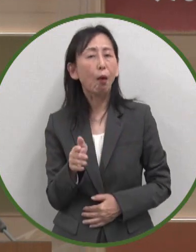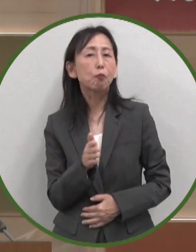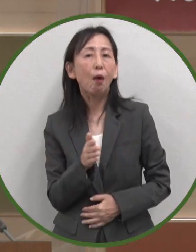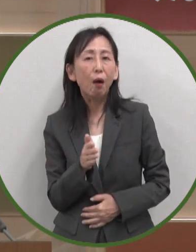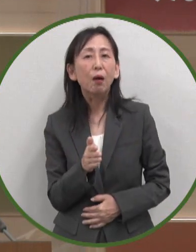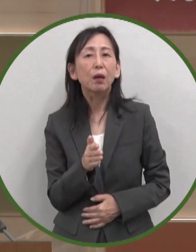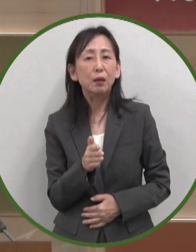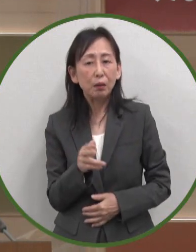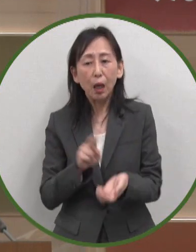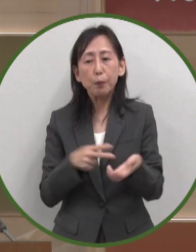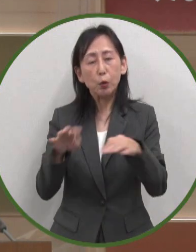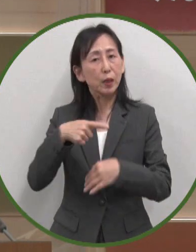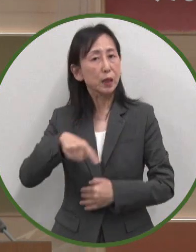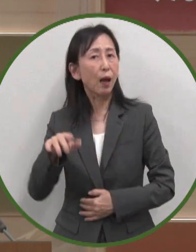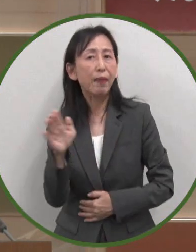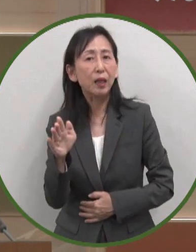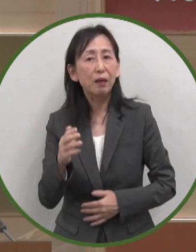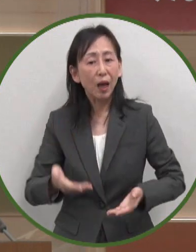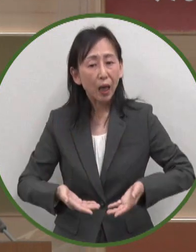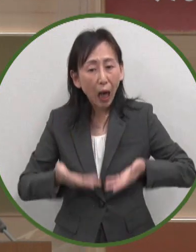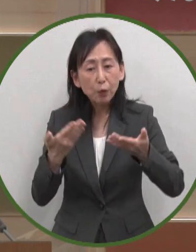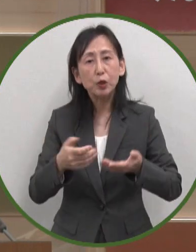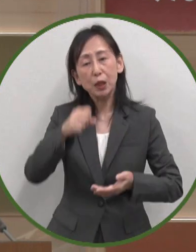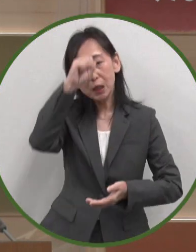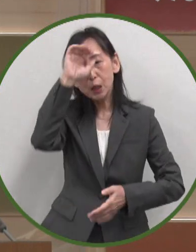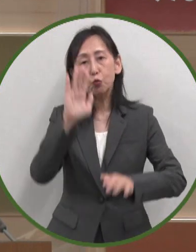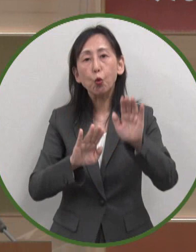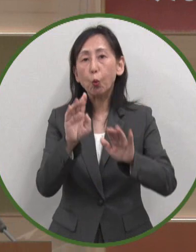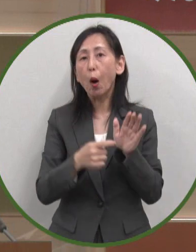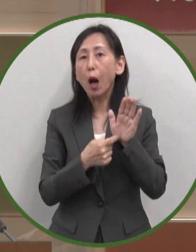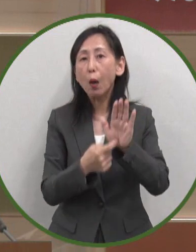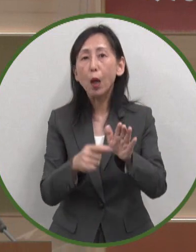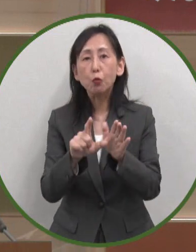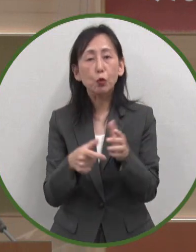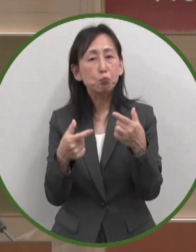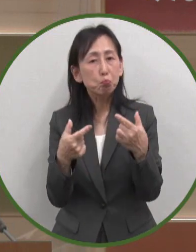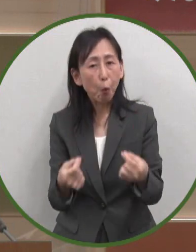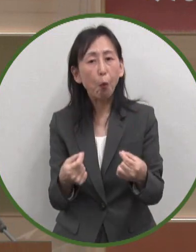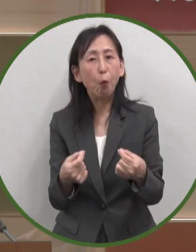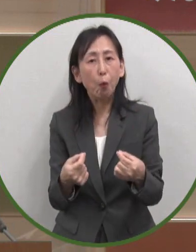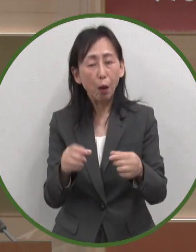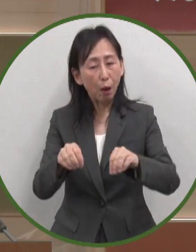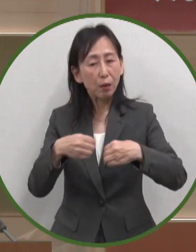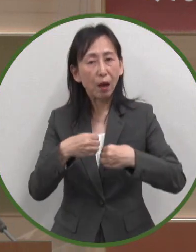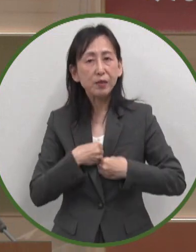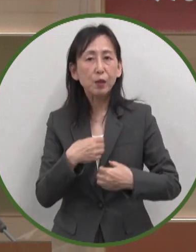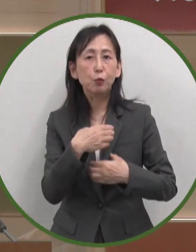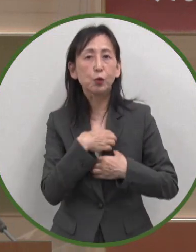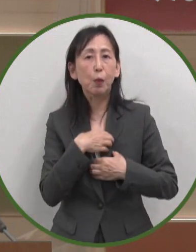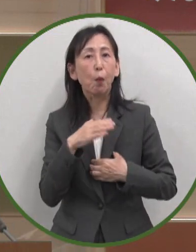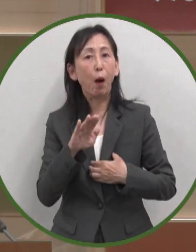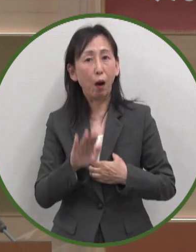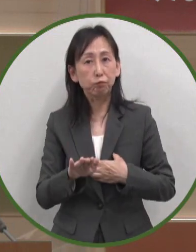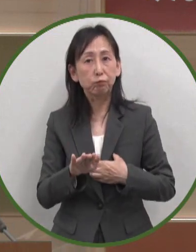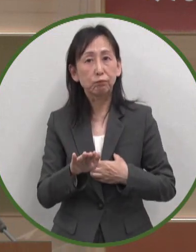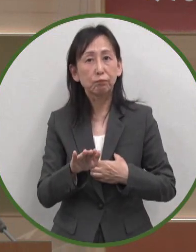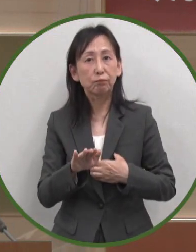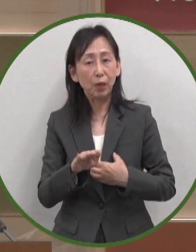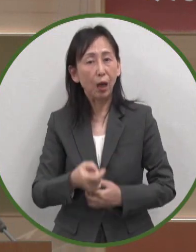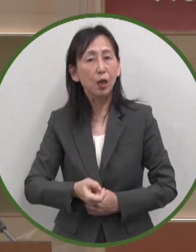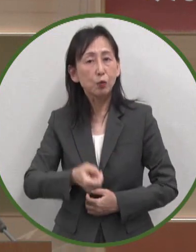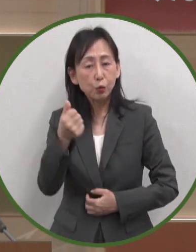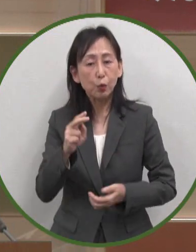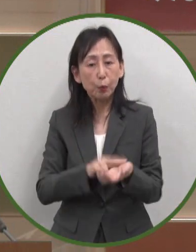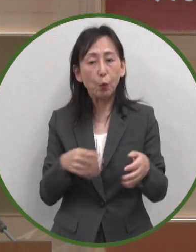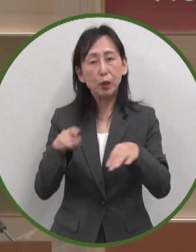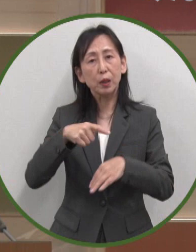のは考えないぐらいの軽い症状でも、感染している可能性が十分にありますので、すぐに